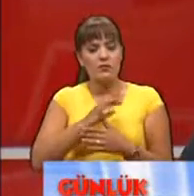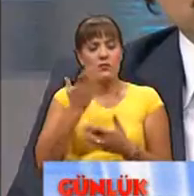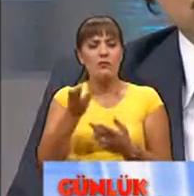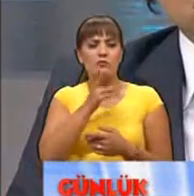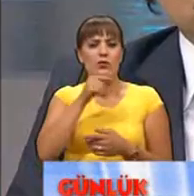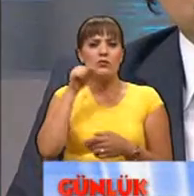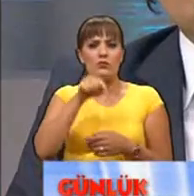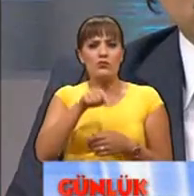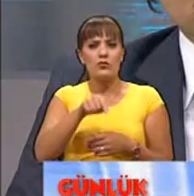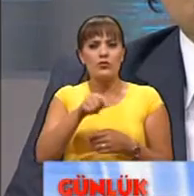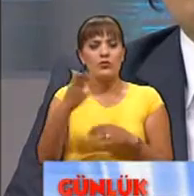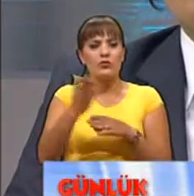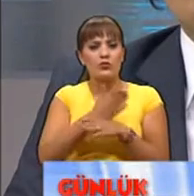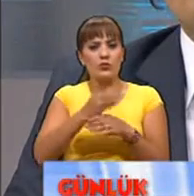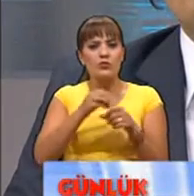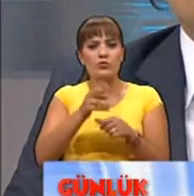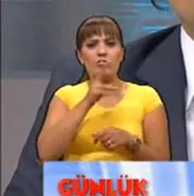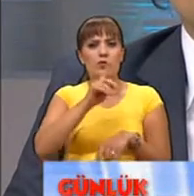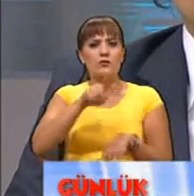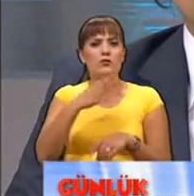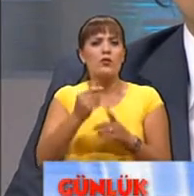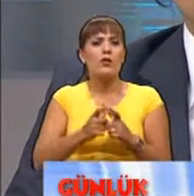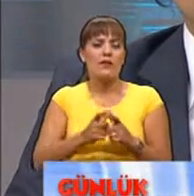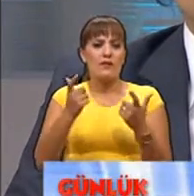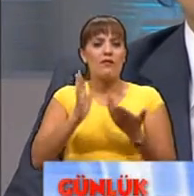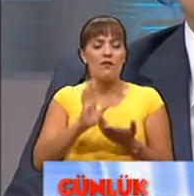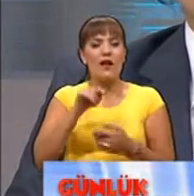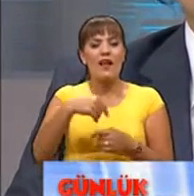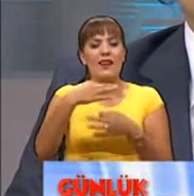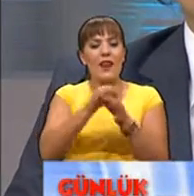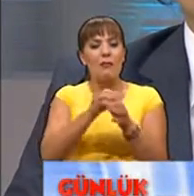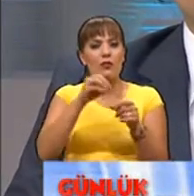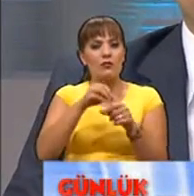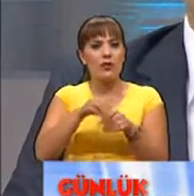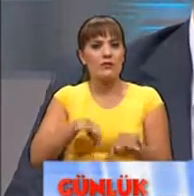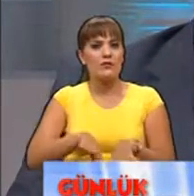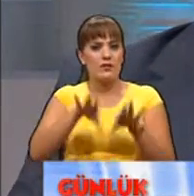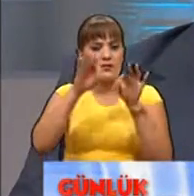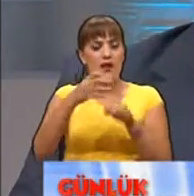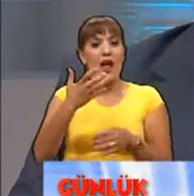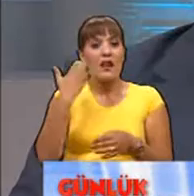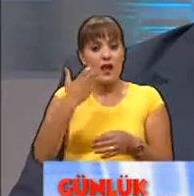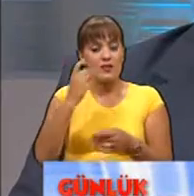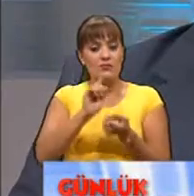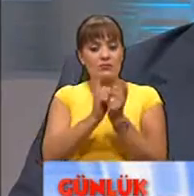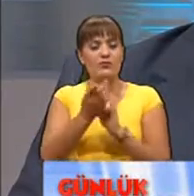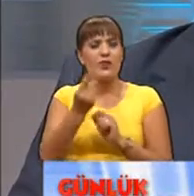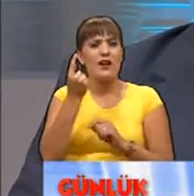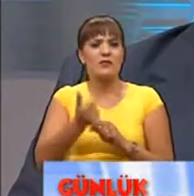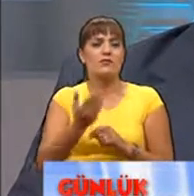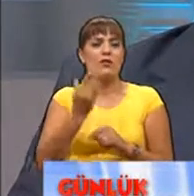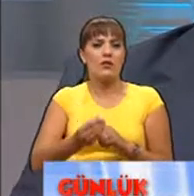Ama sonuçta bu ürünler son zamanda çok gelişti ve artık laboratuvar ortamında üretiliyor. Yani alerjik reaksiyonları çok az